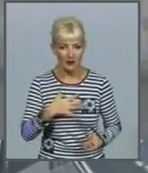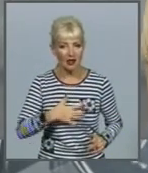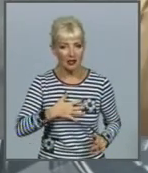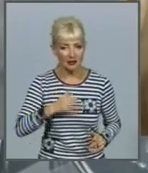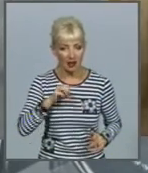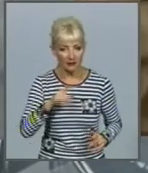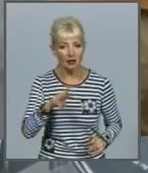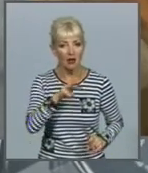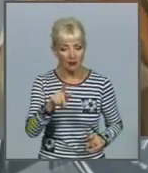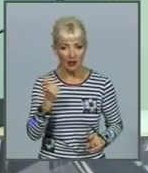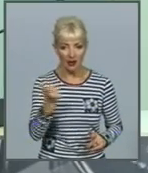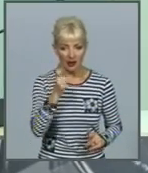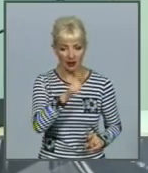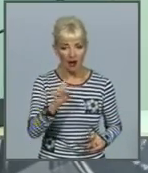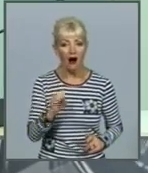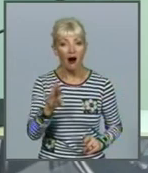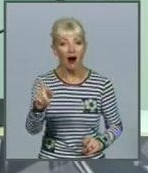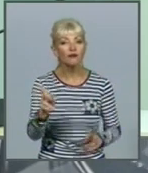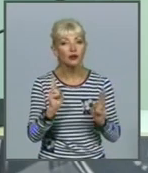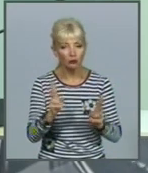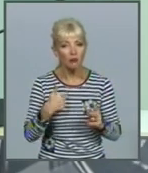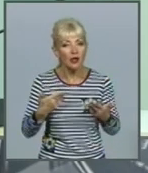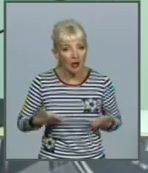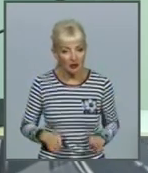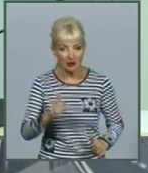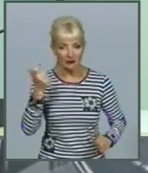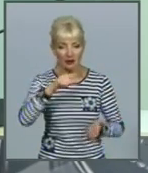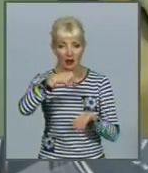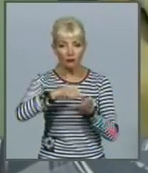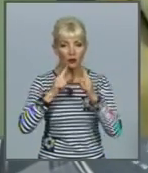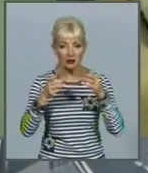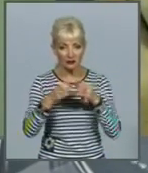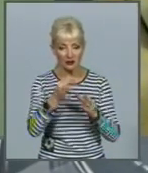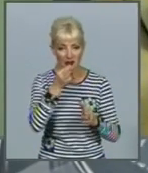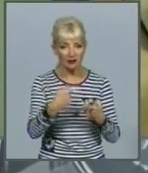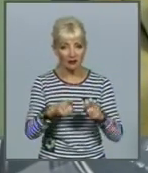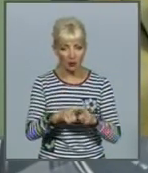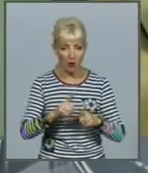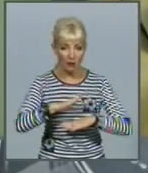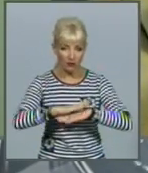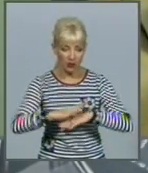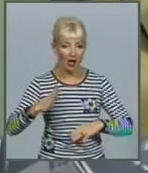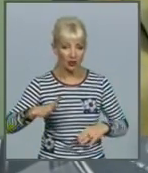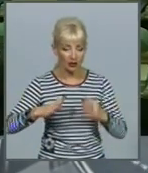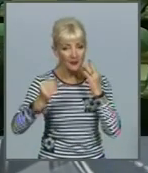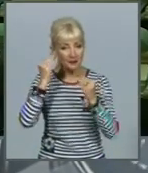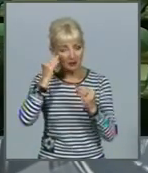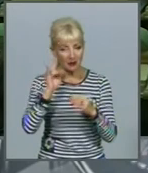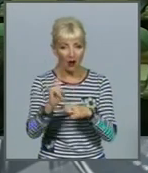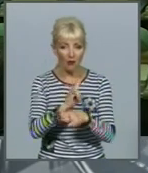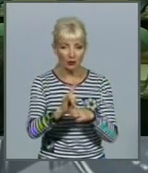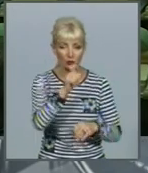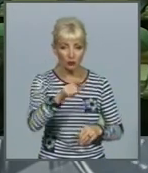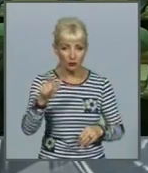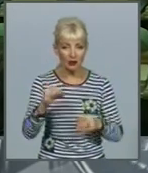кто вы? Коренные. В міськраді відзначають, така поведінка очікувана. Мета – ввести в оману харків'ян і вплинути на